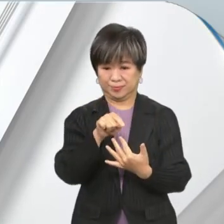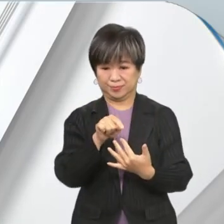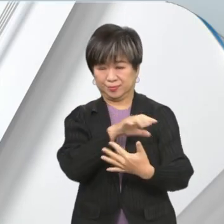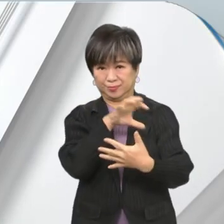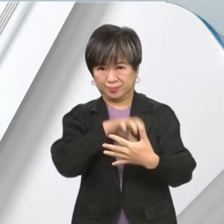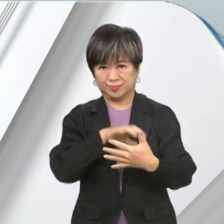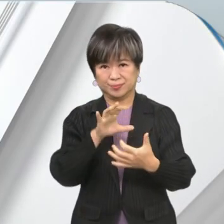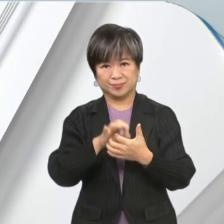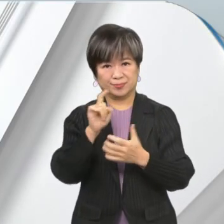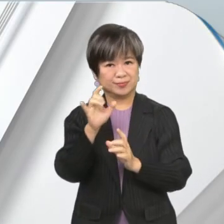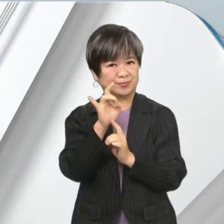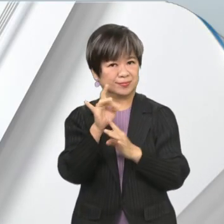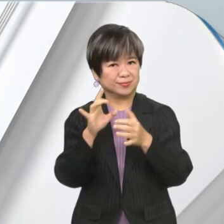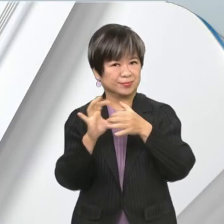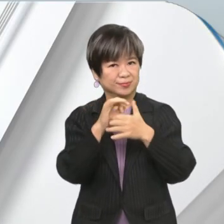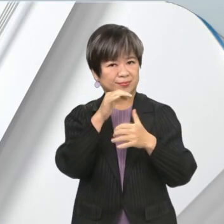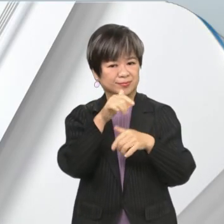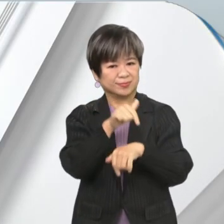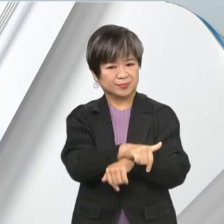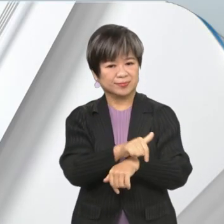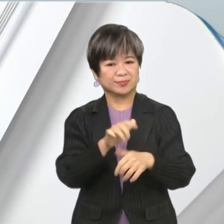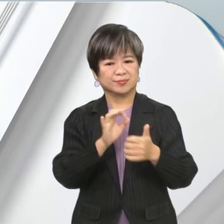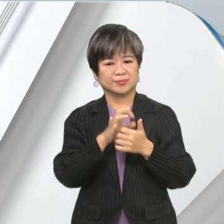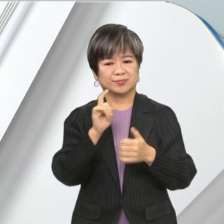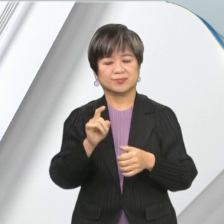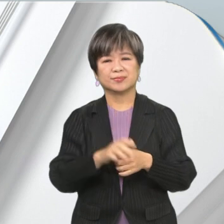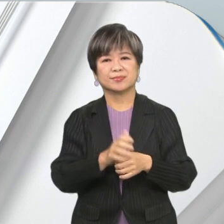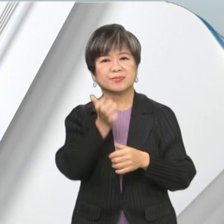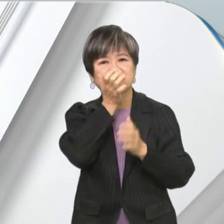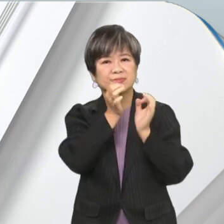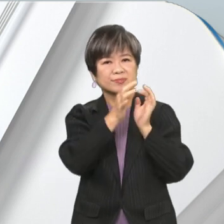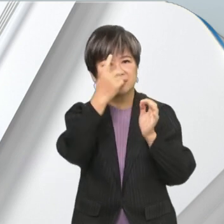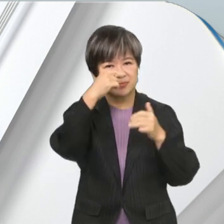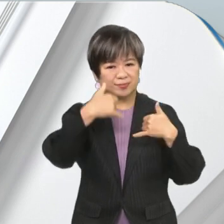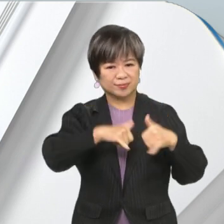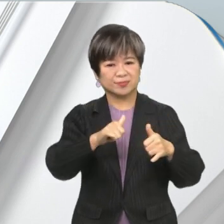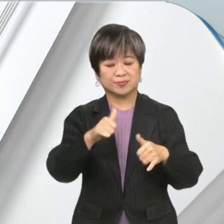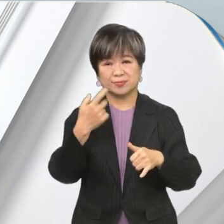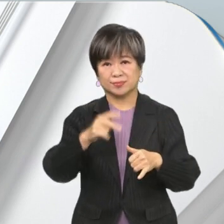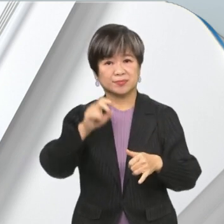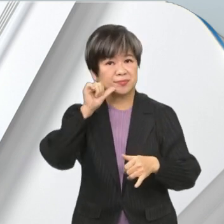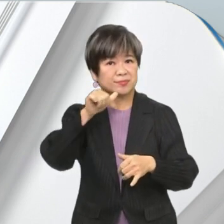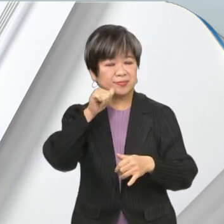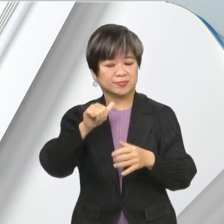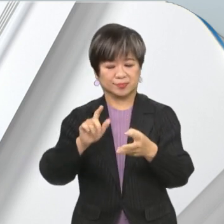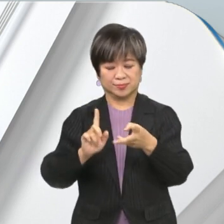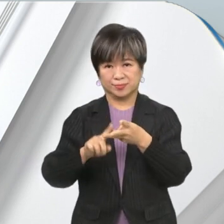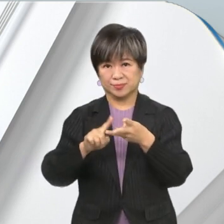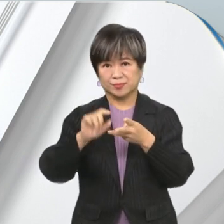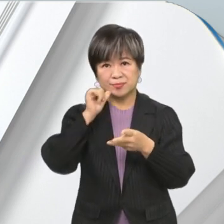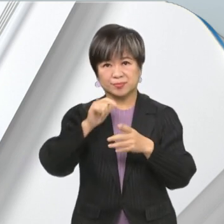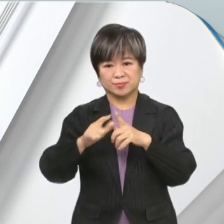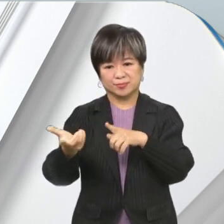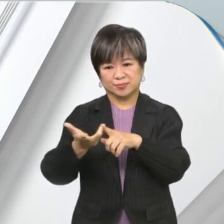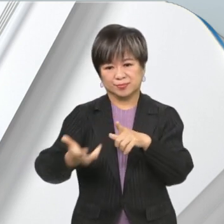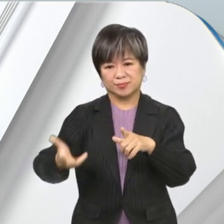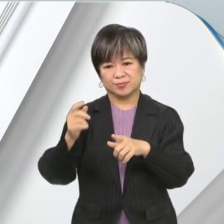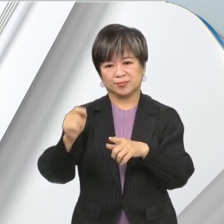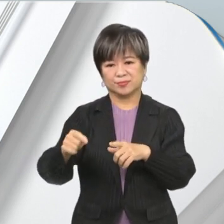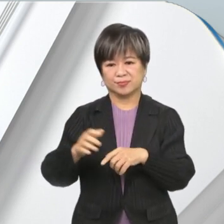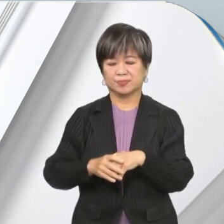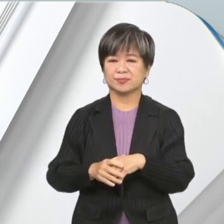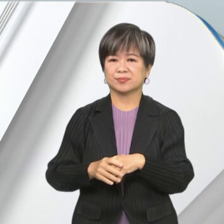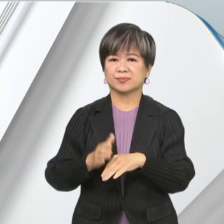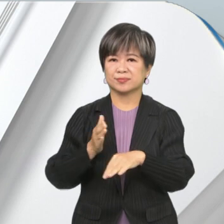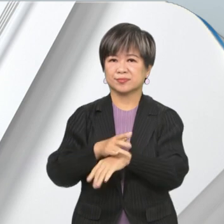中界新竹关系土南石公古土，苗里四滩民风古土，韩国苗里台夫罗冠路界出